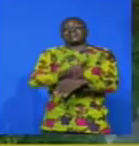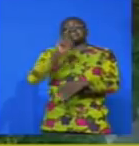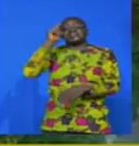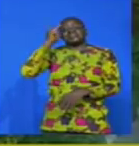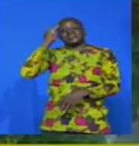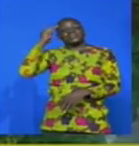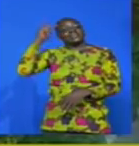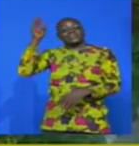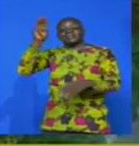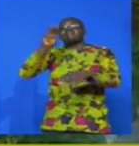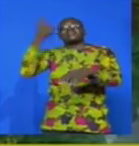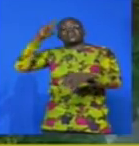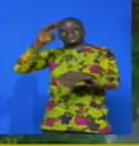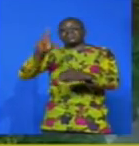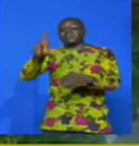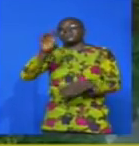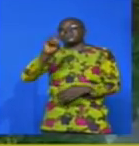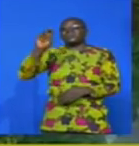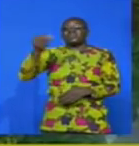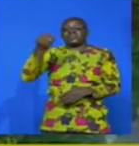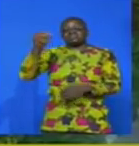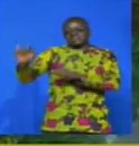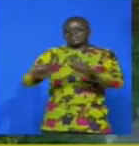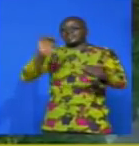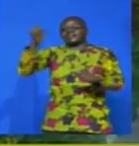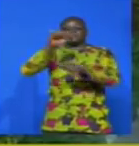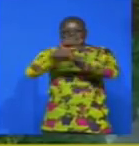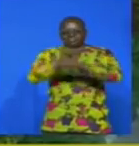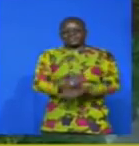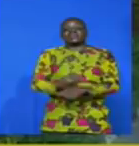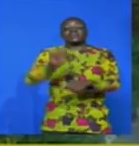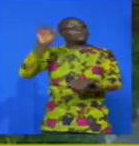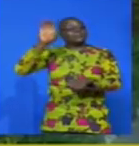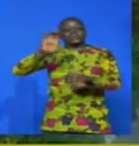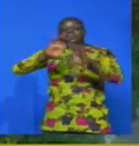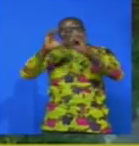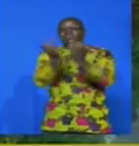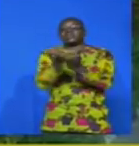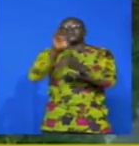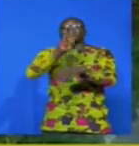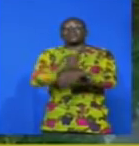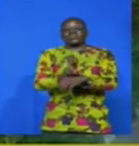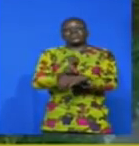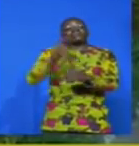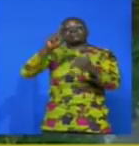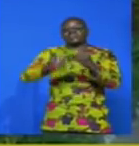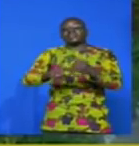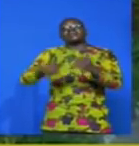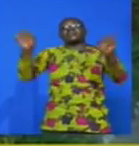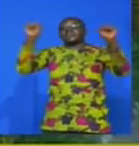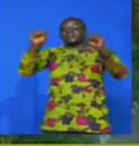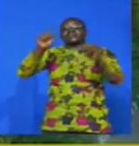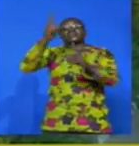mention particulière de l'Omuganda, une activité traditionnelle de la communauté rwandaise qui a lieu tous les derniers samedis du mois.